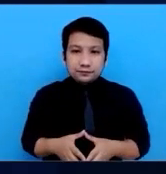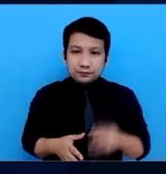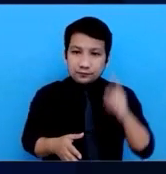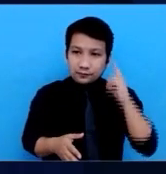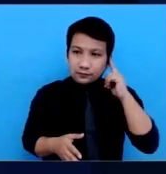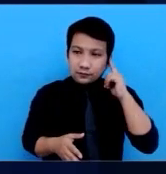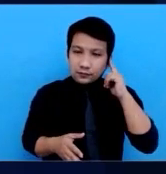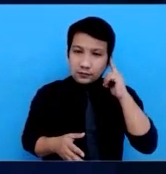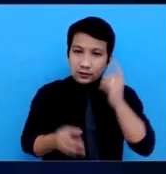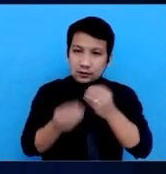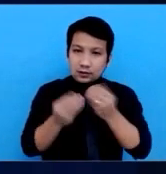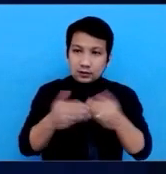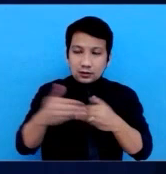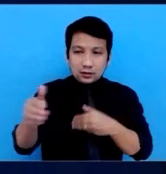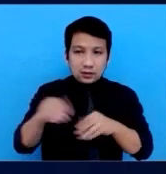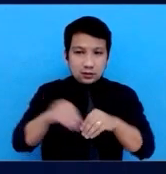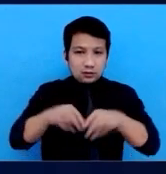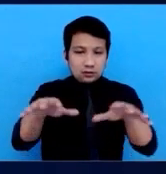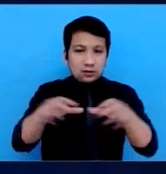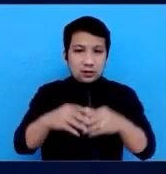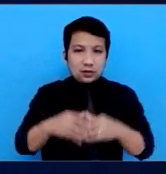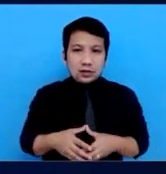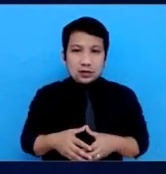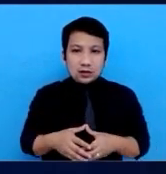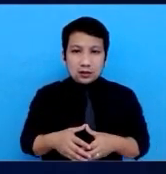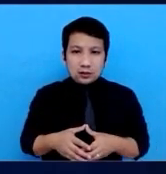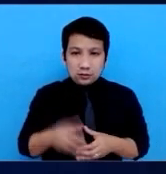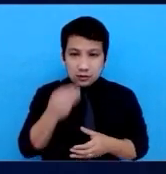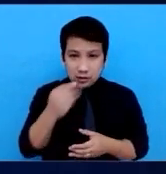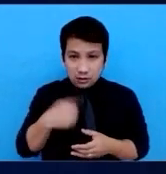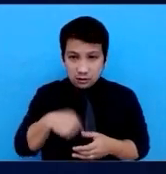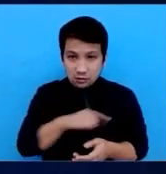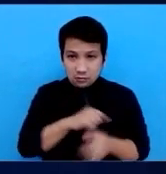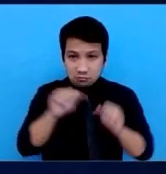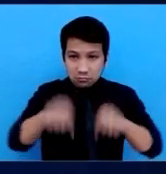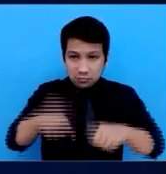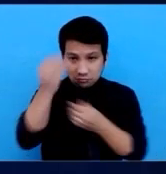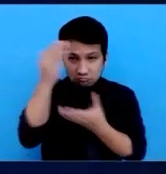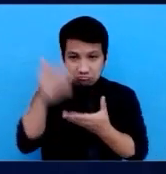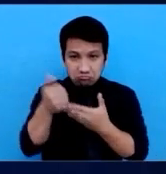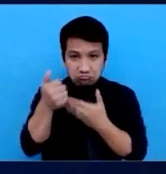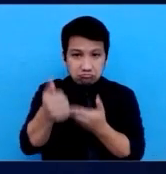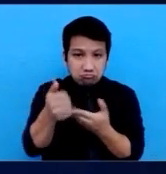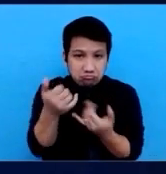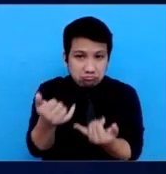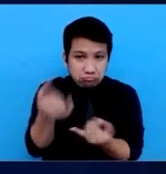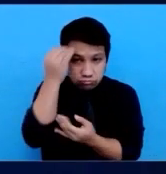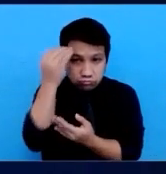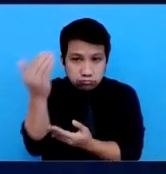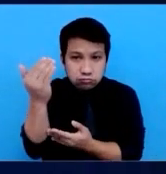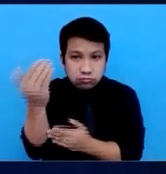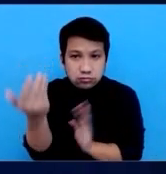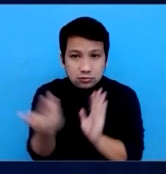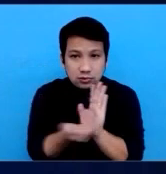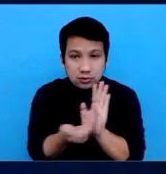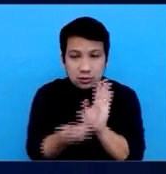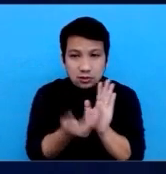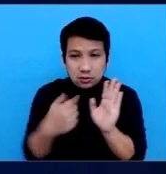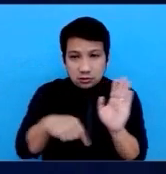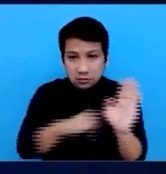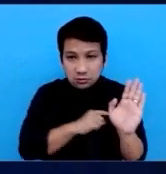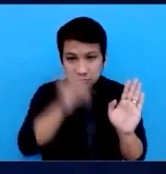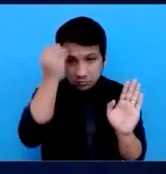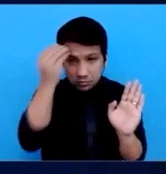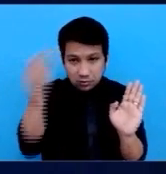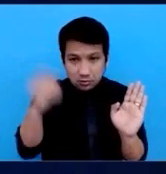extent and if we can slow it down by decreasing capacities in establishments and public